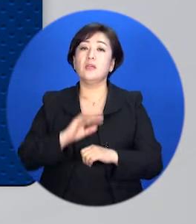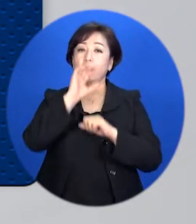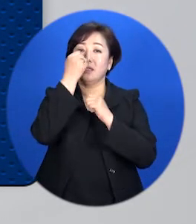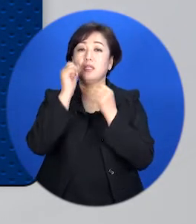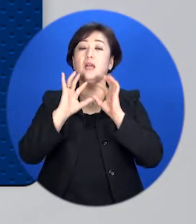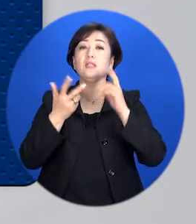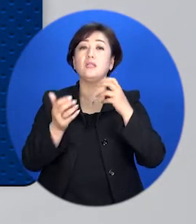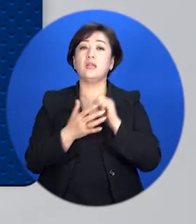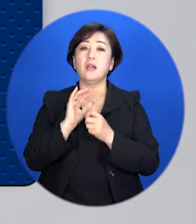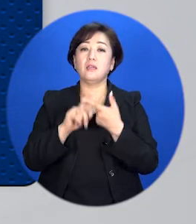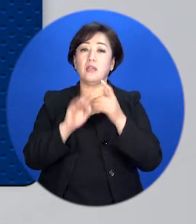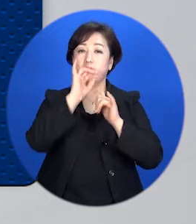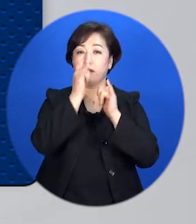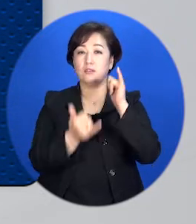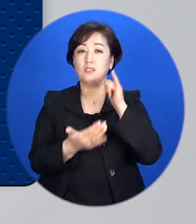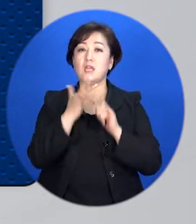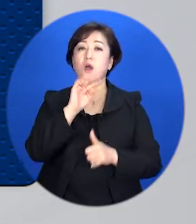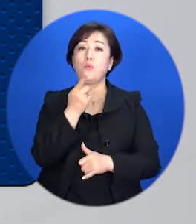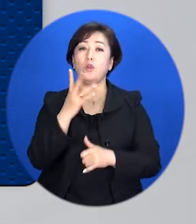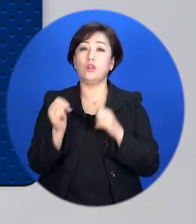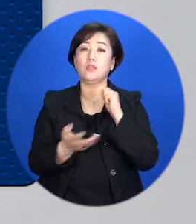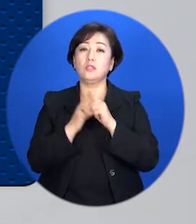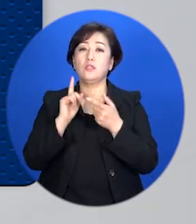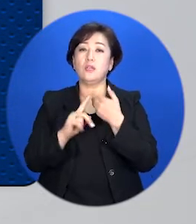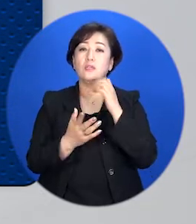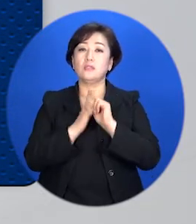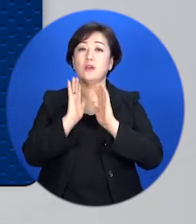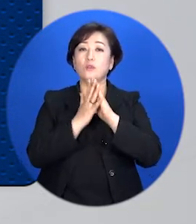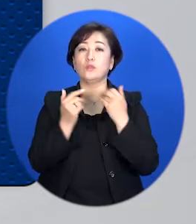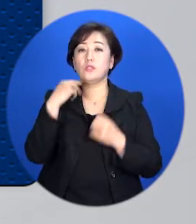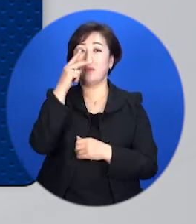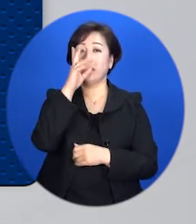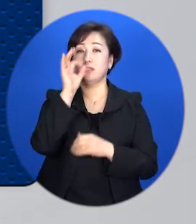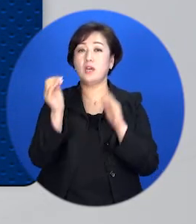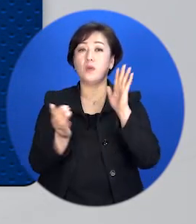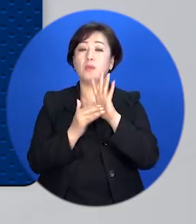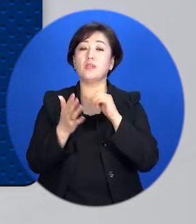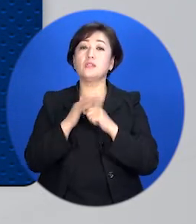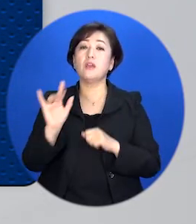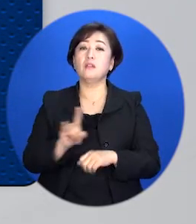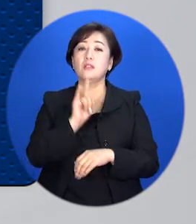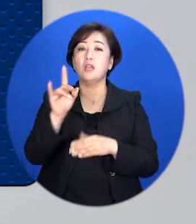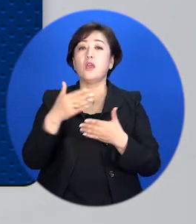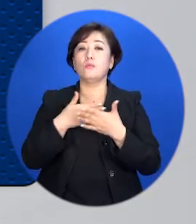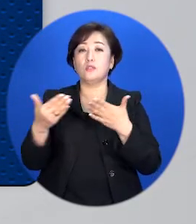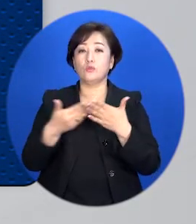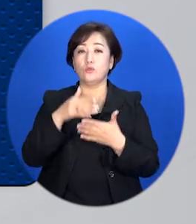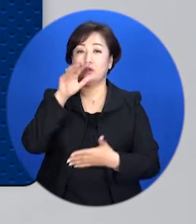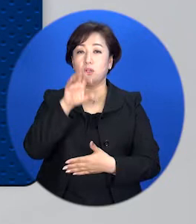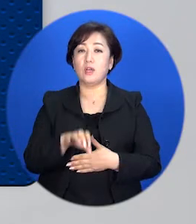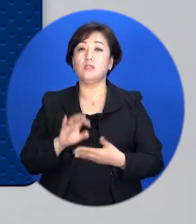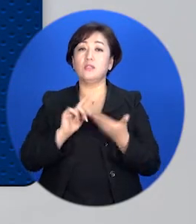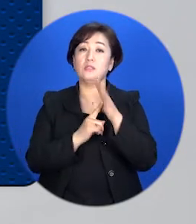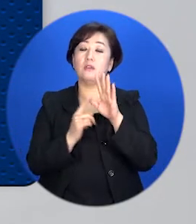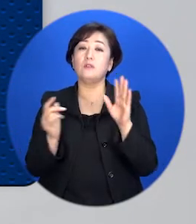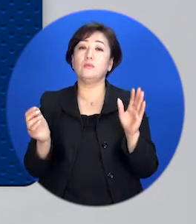이탈리아의 역사 깊은 도시 볼로냐에서 열리는 어린이 도서박람회가 현대예술관 미술관을 찾아옵니다.